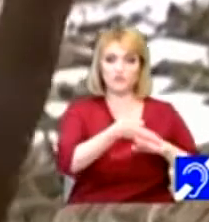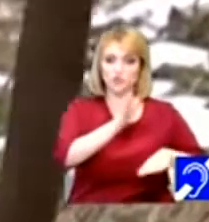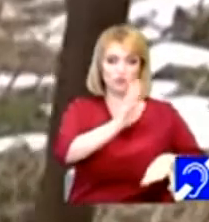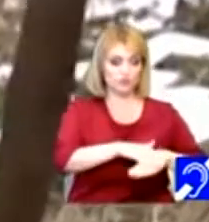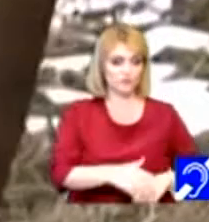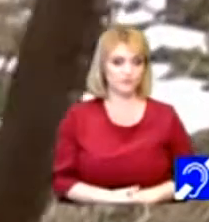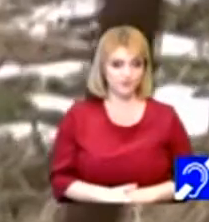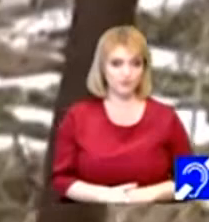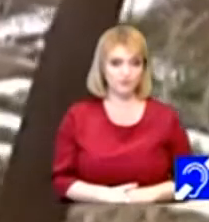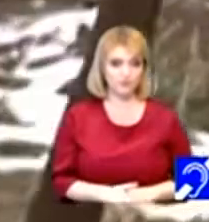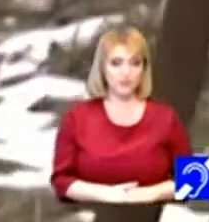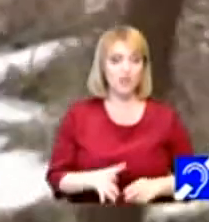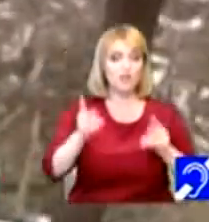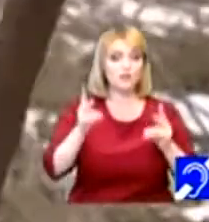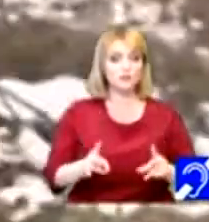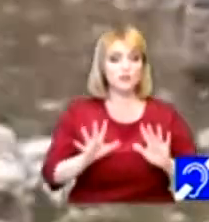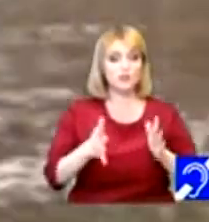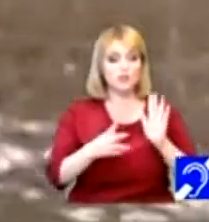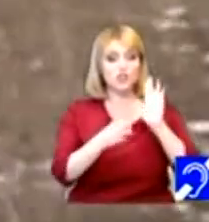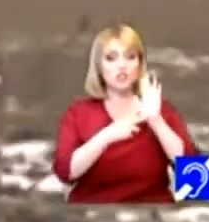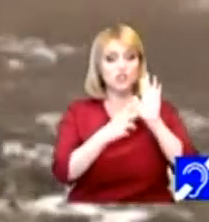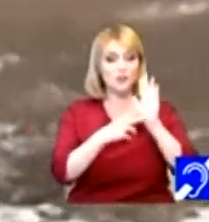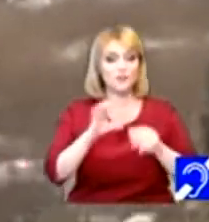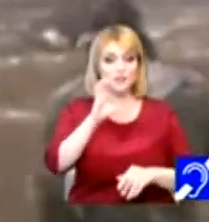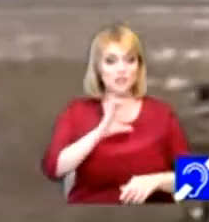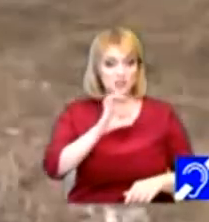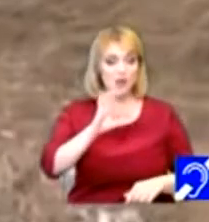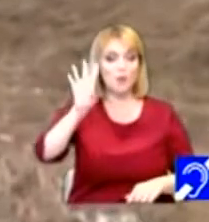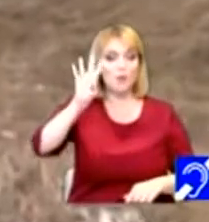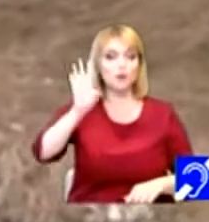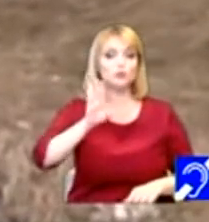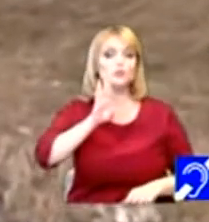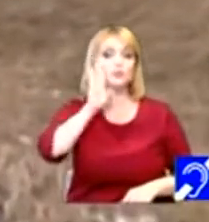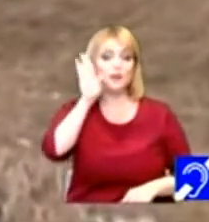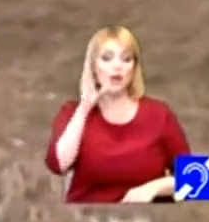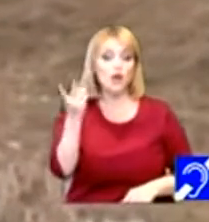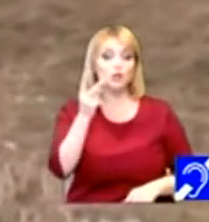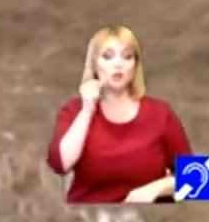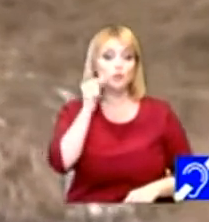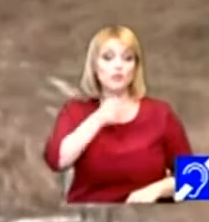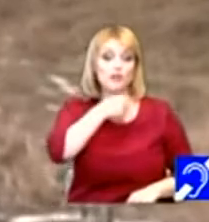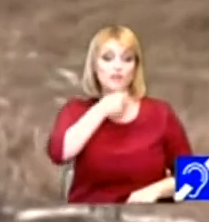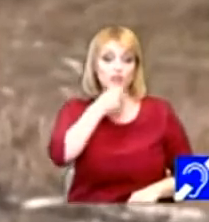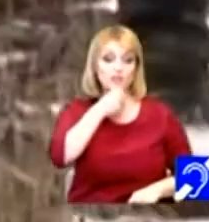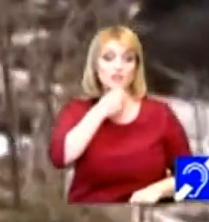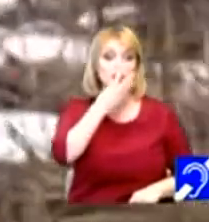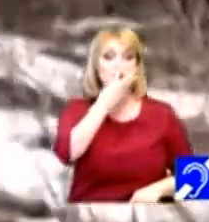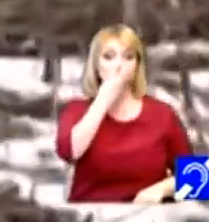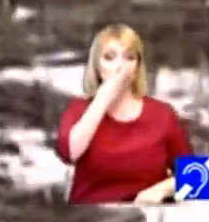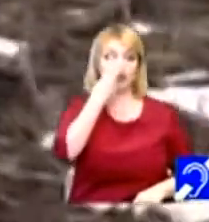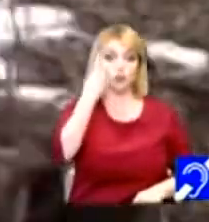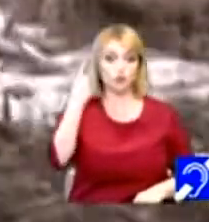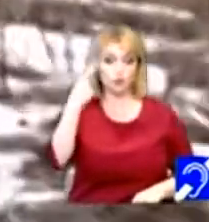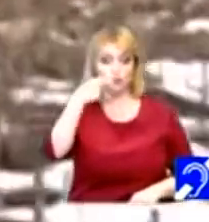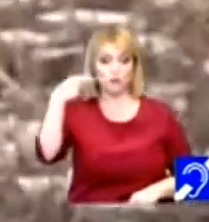Incidentul a avut loc la data de 7 septembrie, în jurul orei 24:30 de minute. Doi bărbați cu vârstele de 31 și 42 de